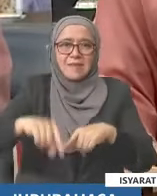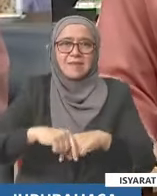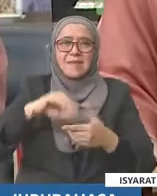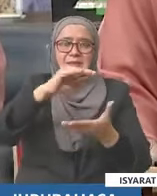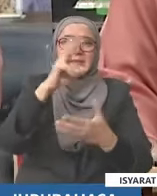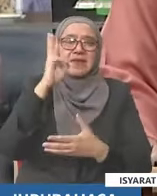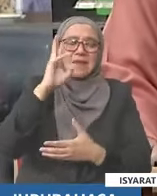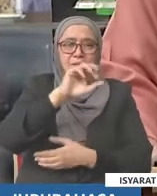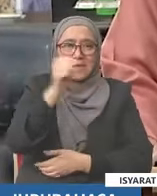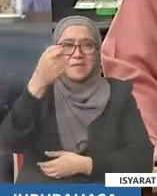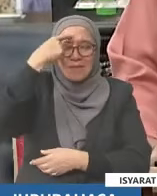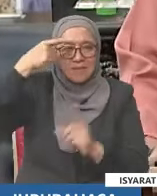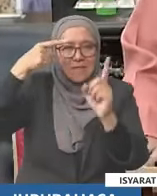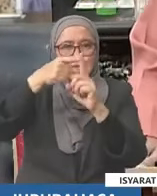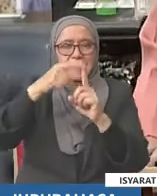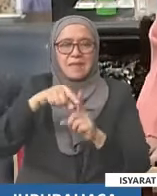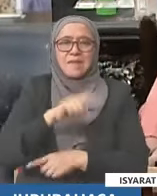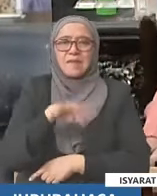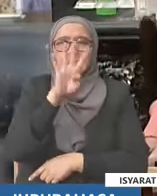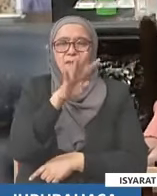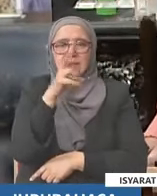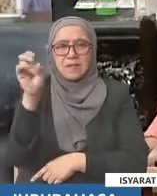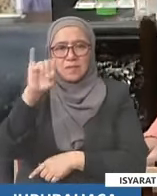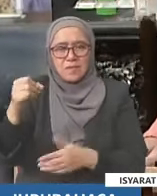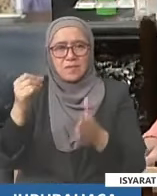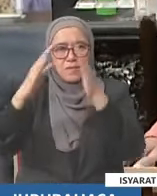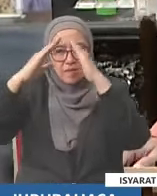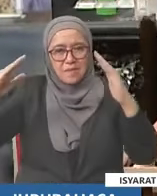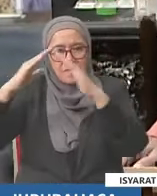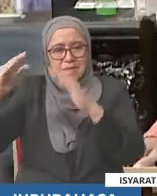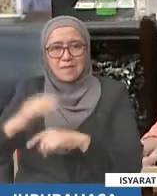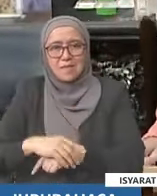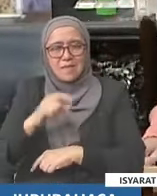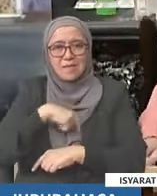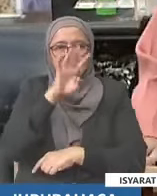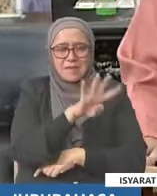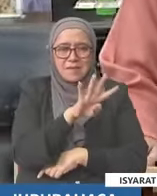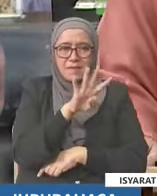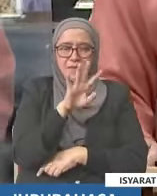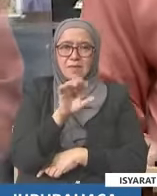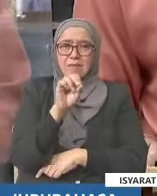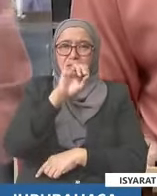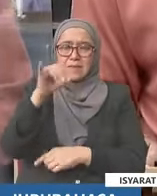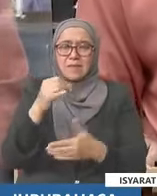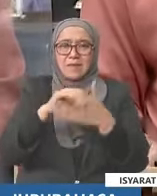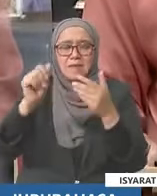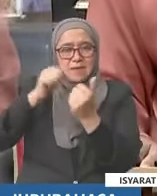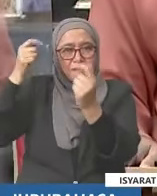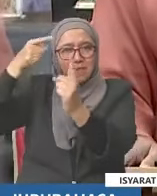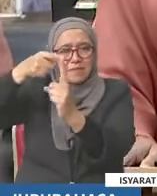4800mah rumah ketiga 485 juta tinggi untuk bekalan elektrik 2 Banda dengan sastra lebih